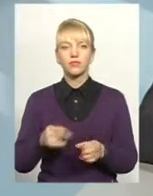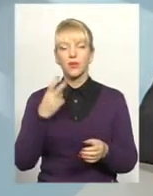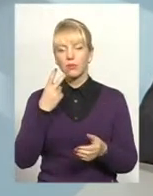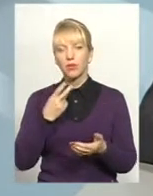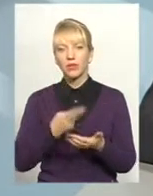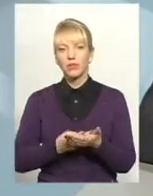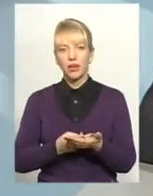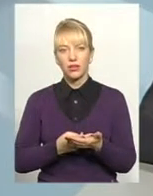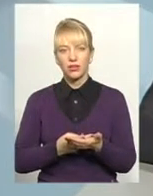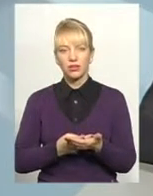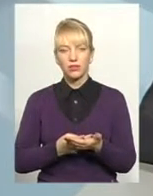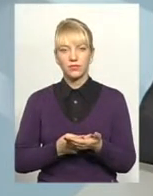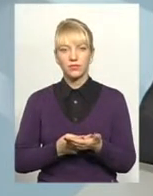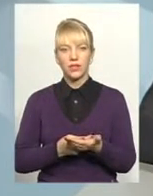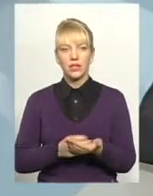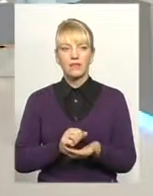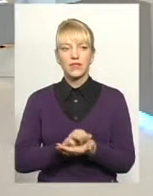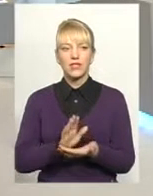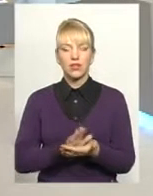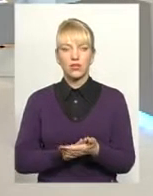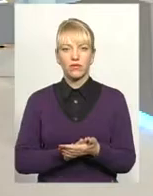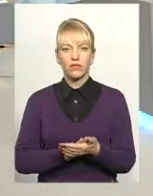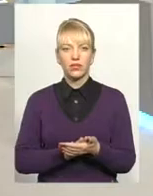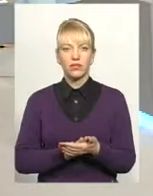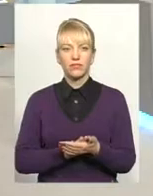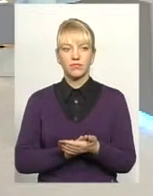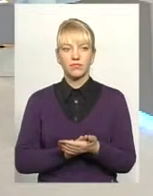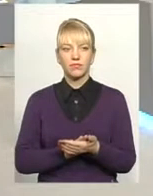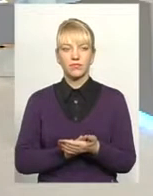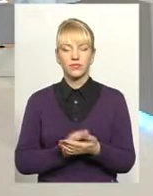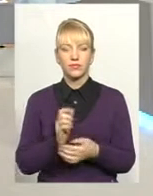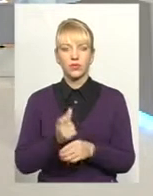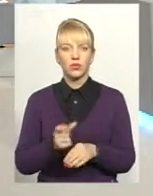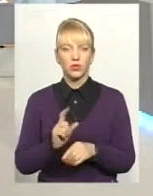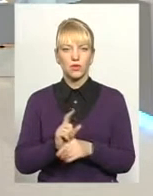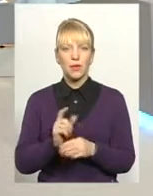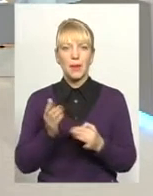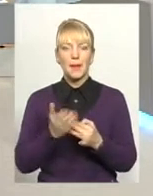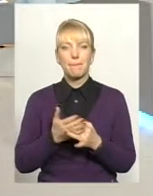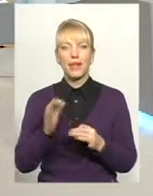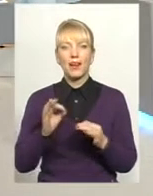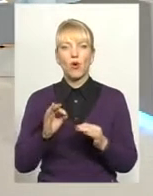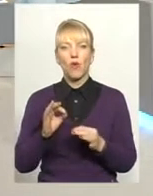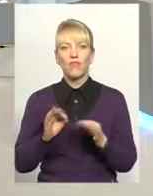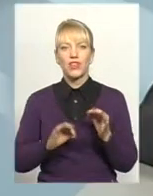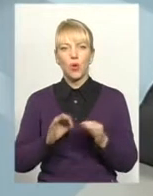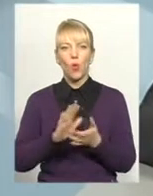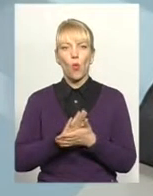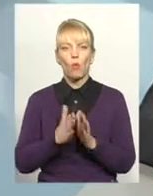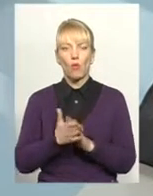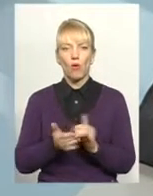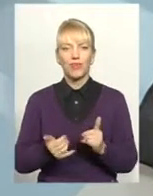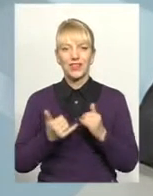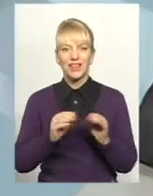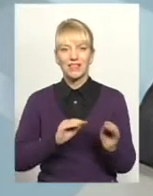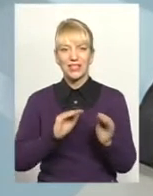передбачено встановлення, там дуже пільгові умови для встановлення